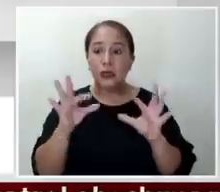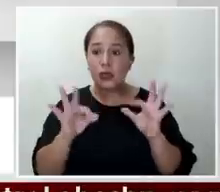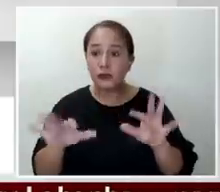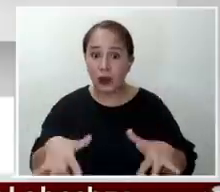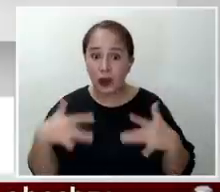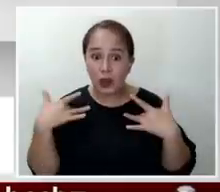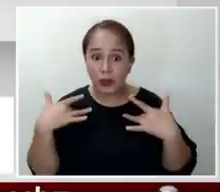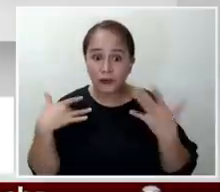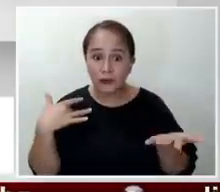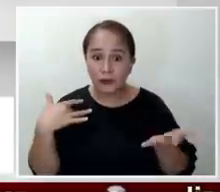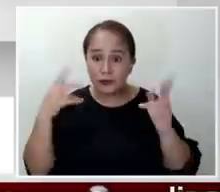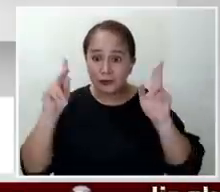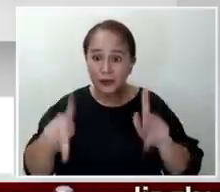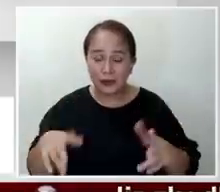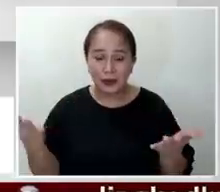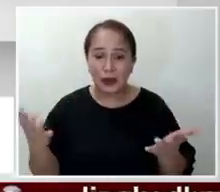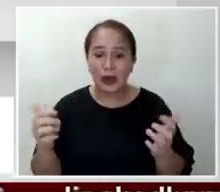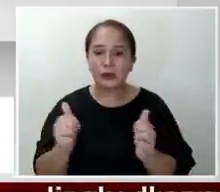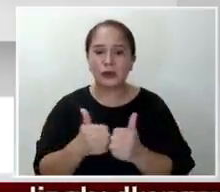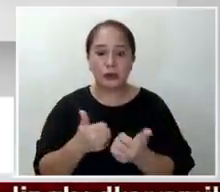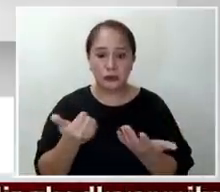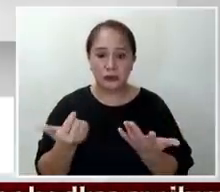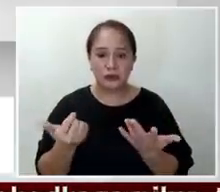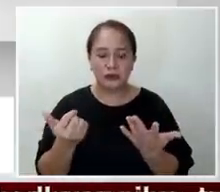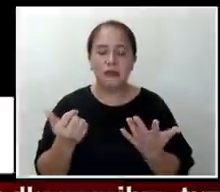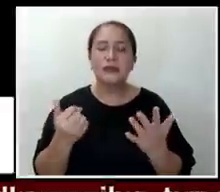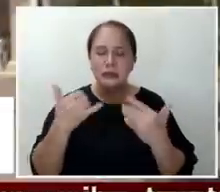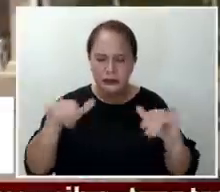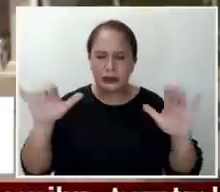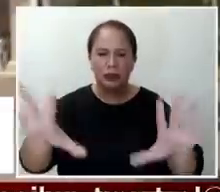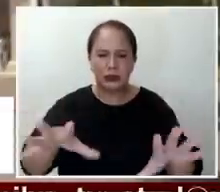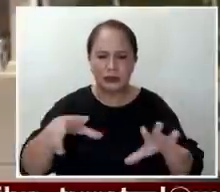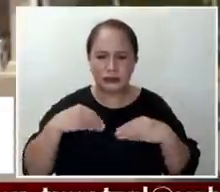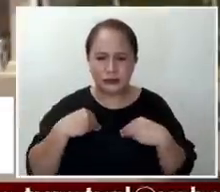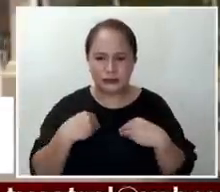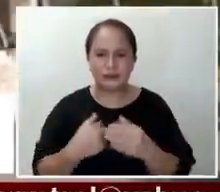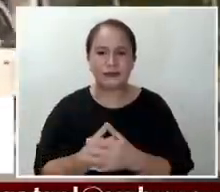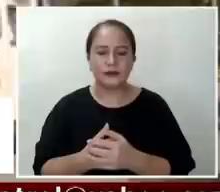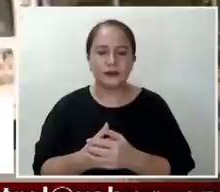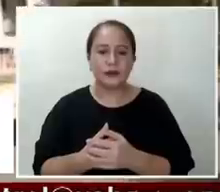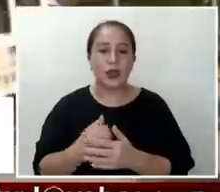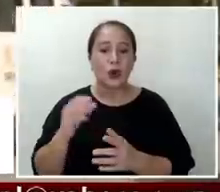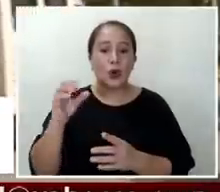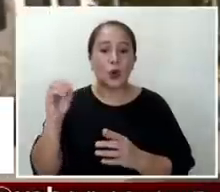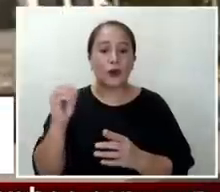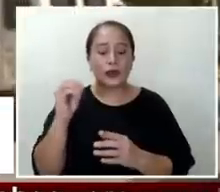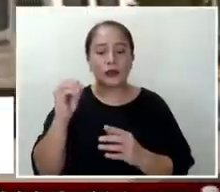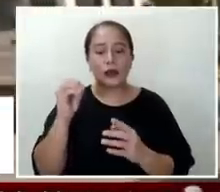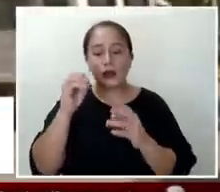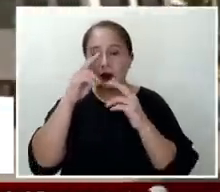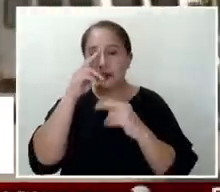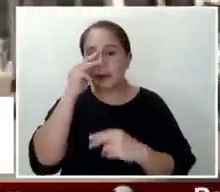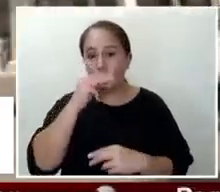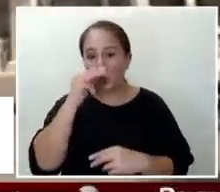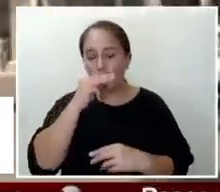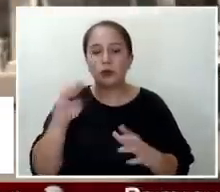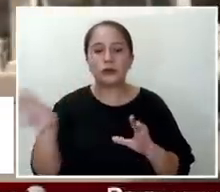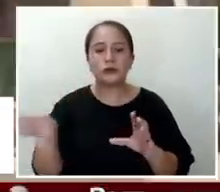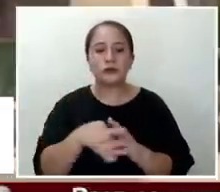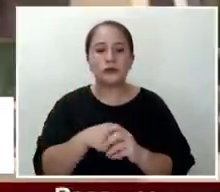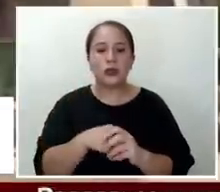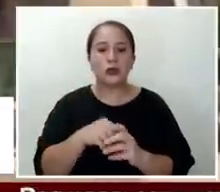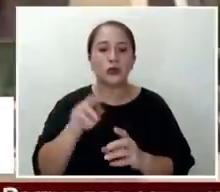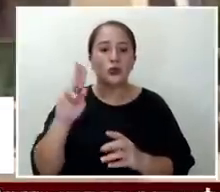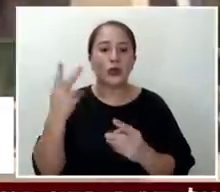nakataya dyan, hindi po natin po pwedeng i-apply yung policy na yon. Sa Oriental Mindoro, nakapasok na rin ang COVID UK